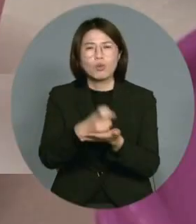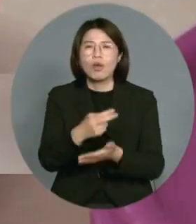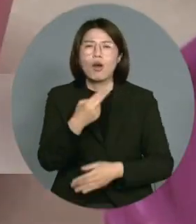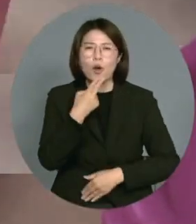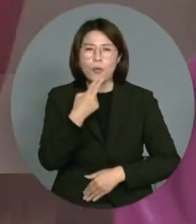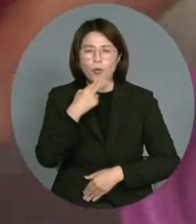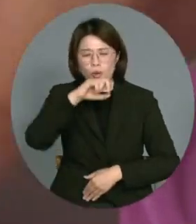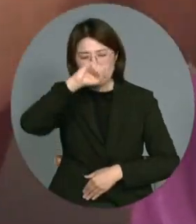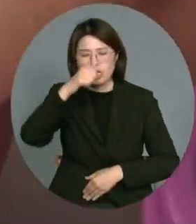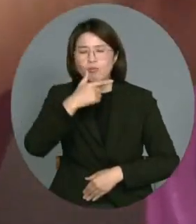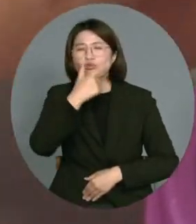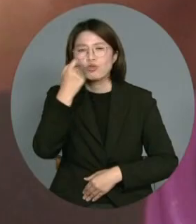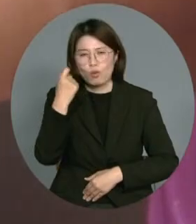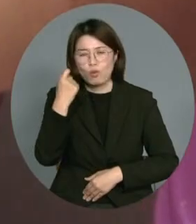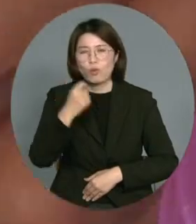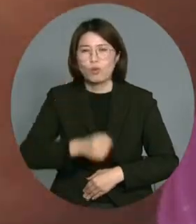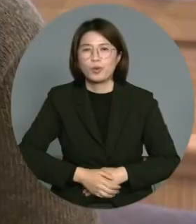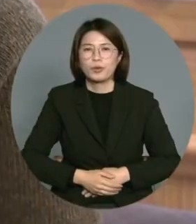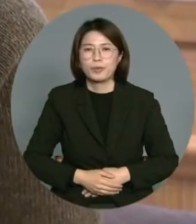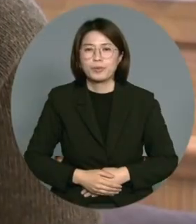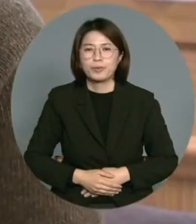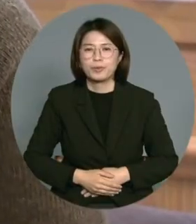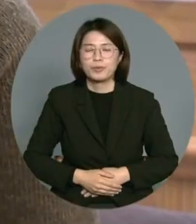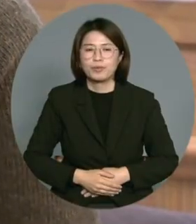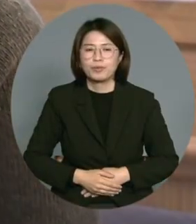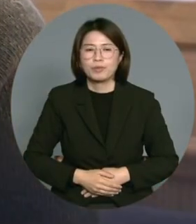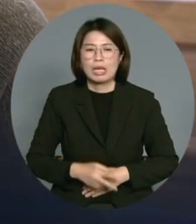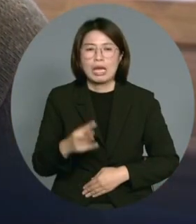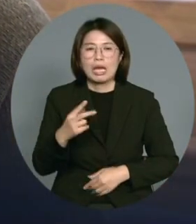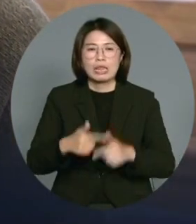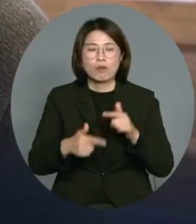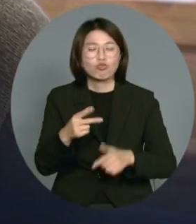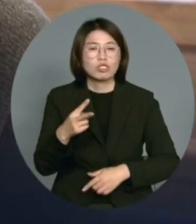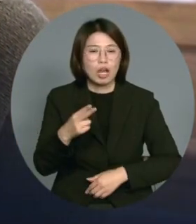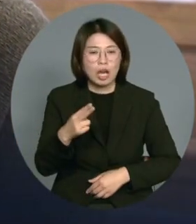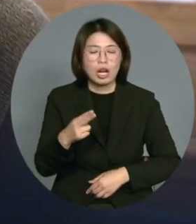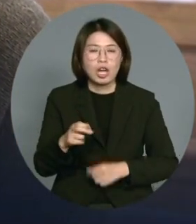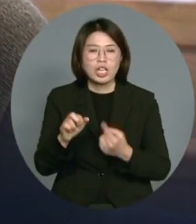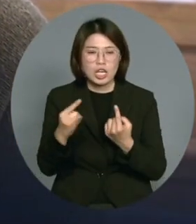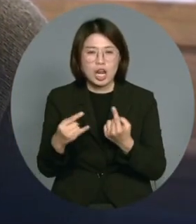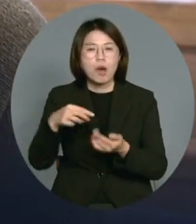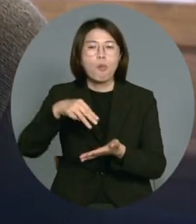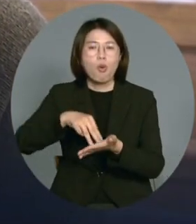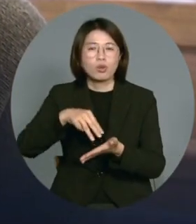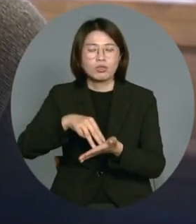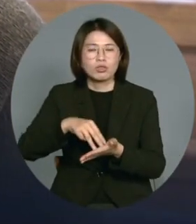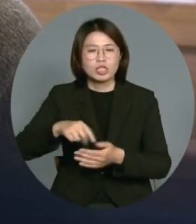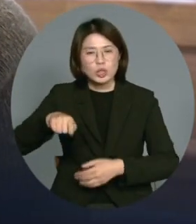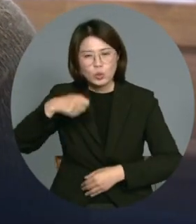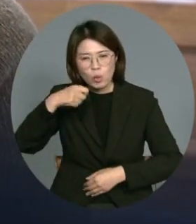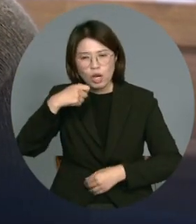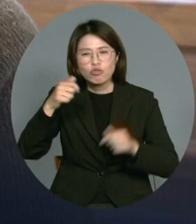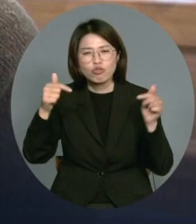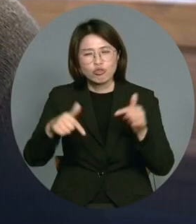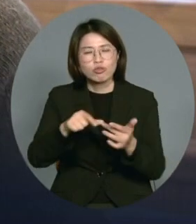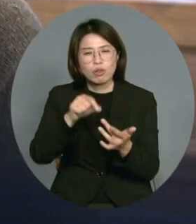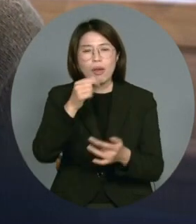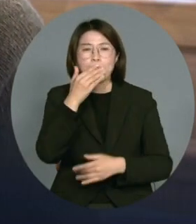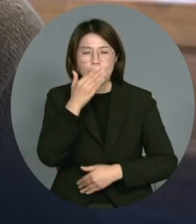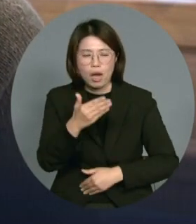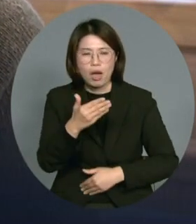예산도 부족하다는 지적이 나옵니다. 나무젓가락이나 일회용 포크, 일회용 숟가락 정도 줄이기만 선택할 수